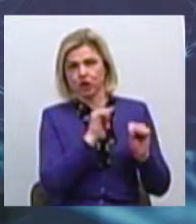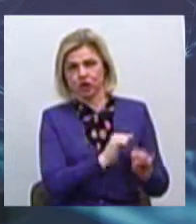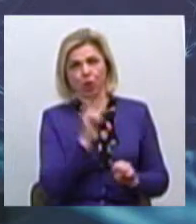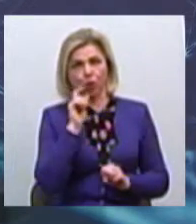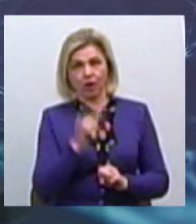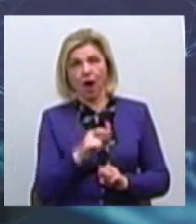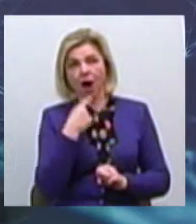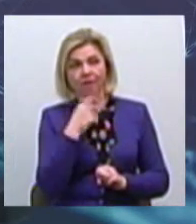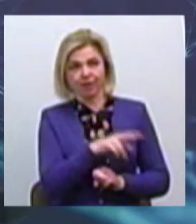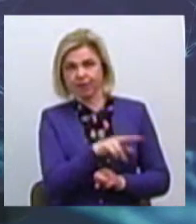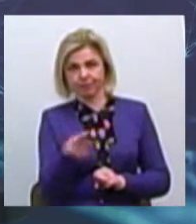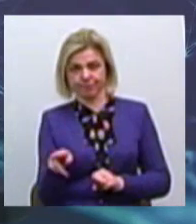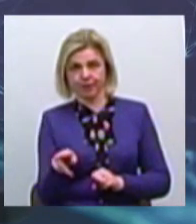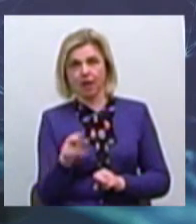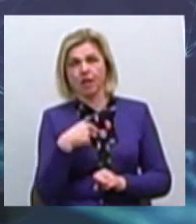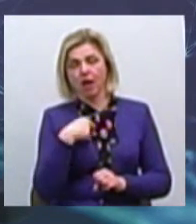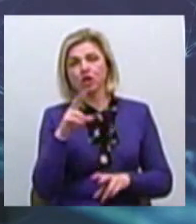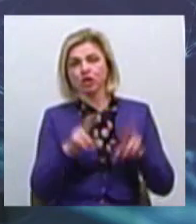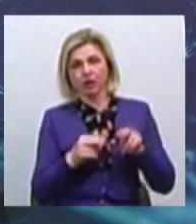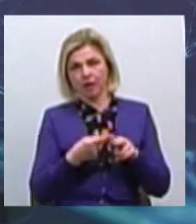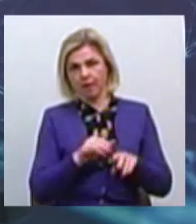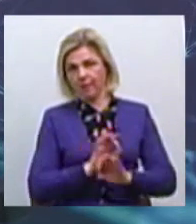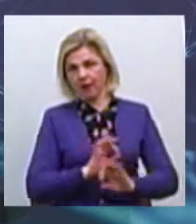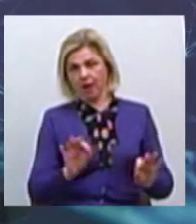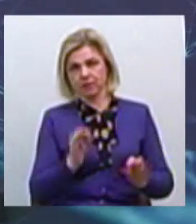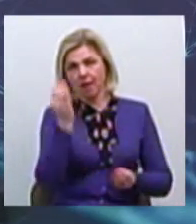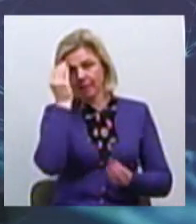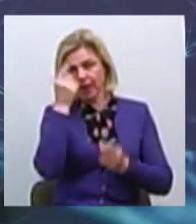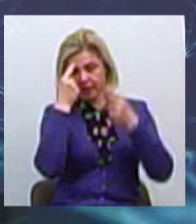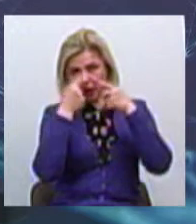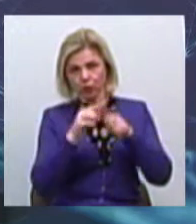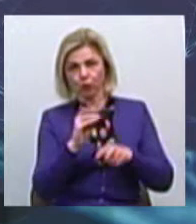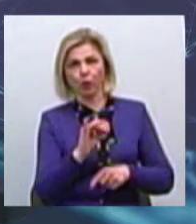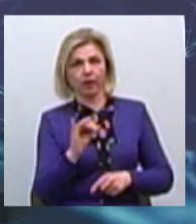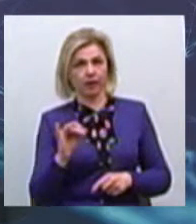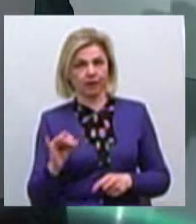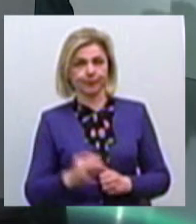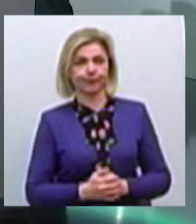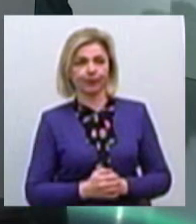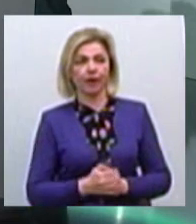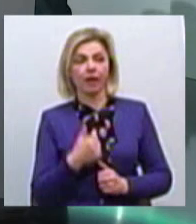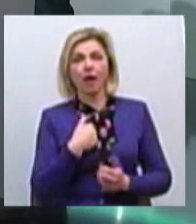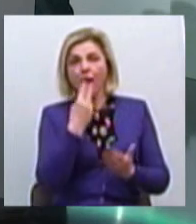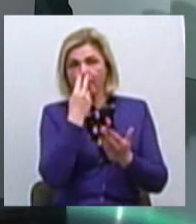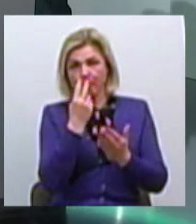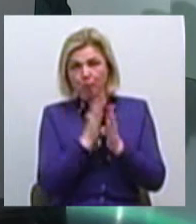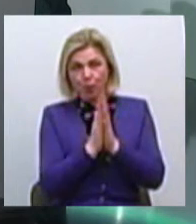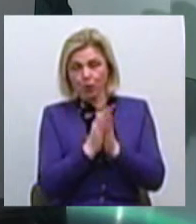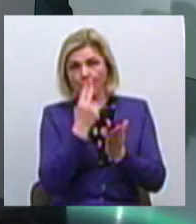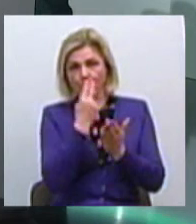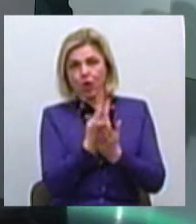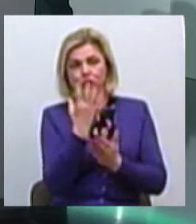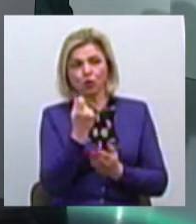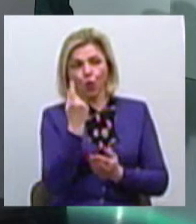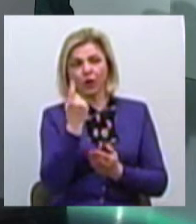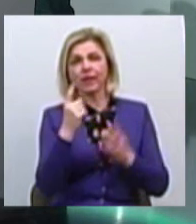одном и том же. Я считаю, что это прекрасно, ну, с точки зрения технологий. Я зараз попрошу колег показати ще один слайд.